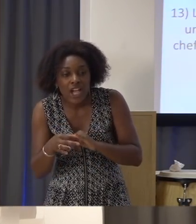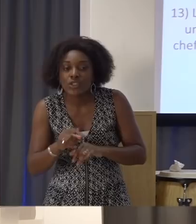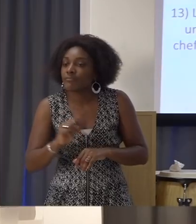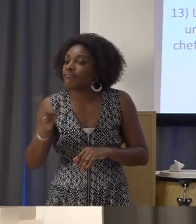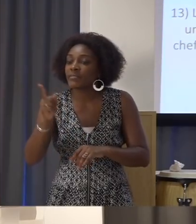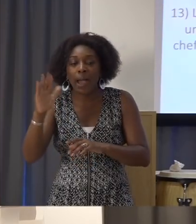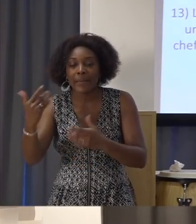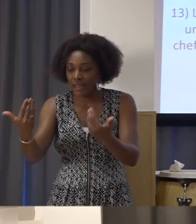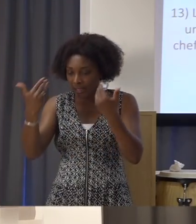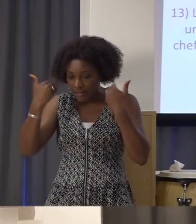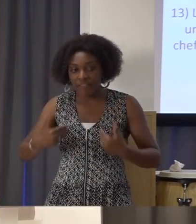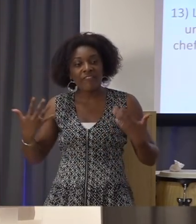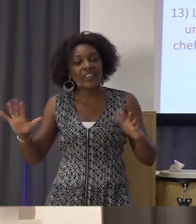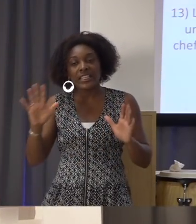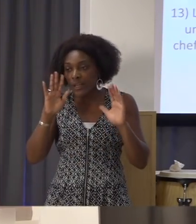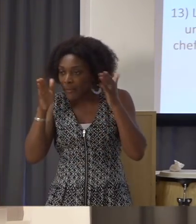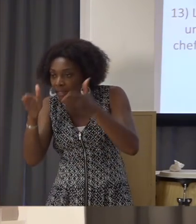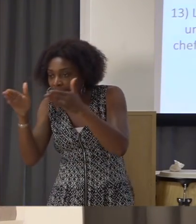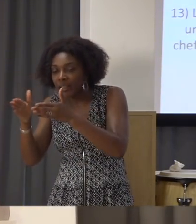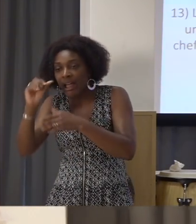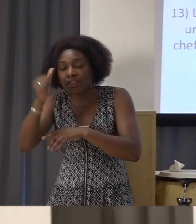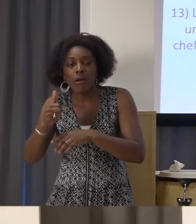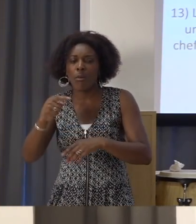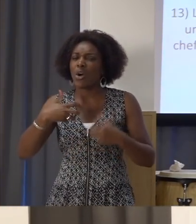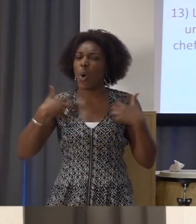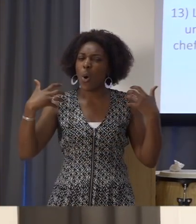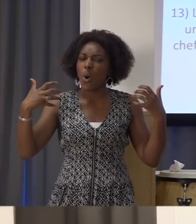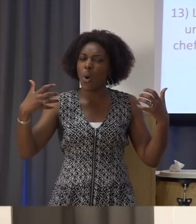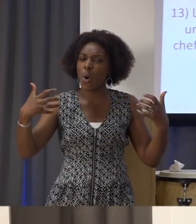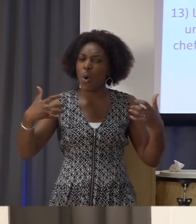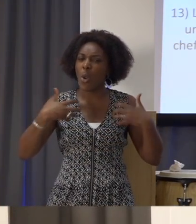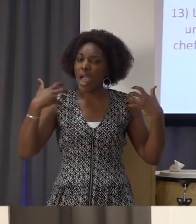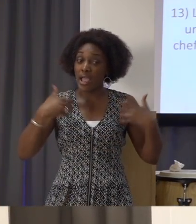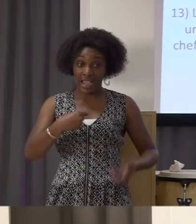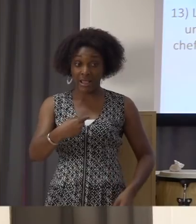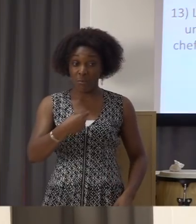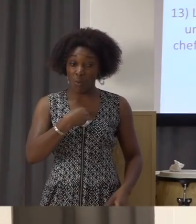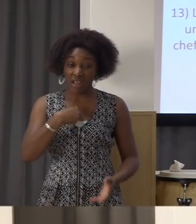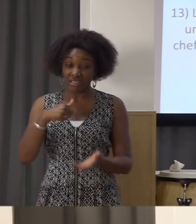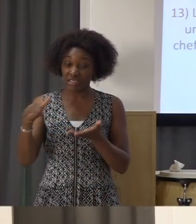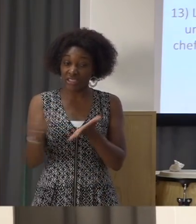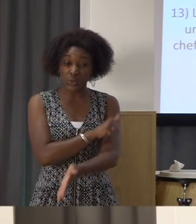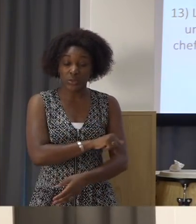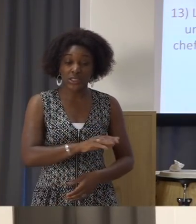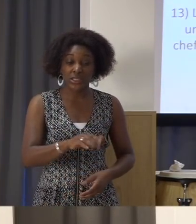moi. Et ma colère s'enflammerait et je vous détruirai promptement.